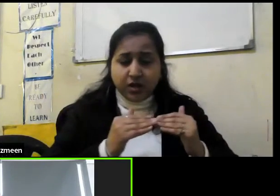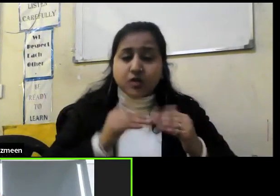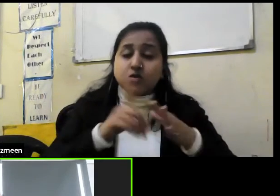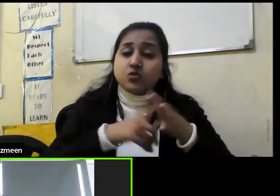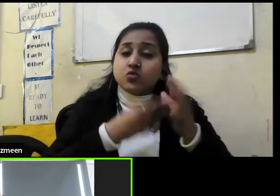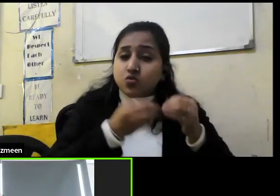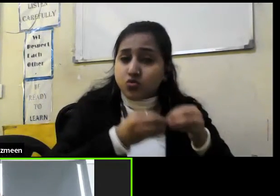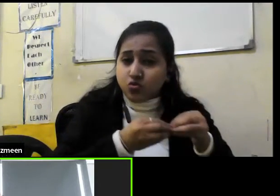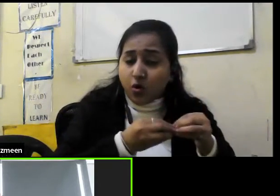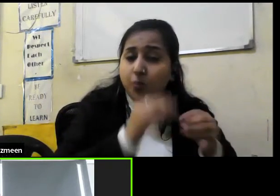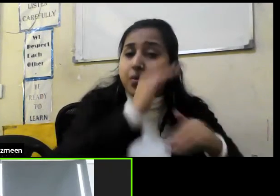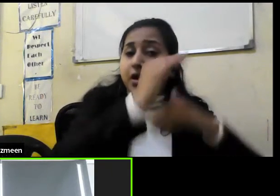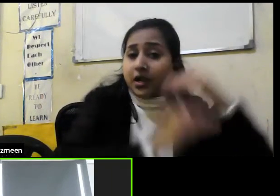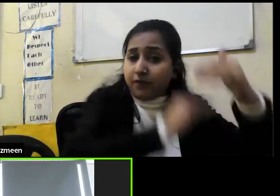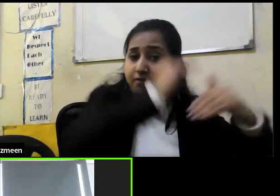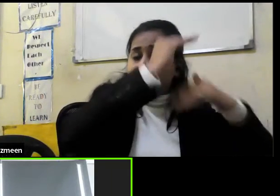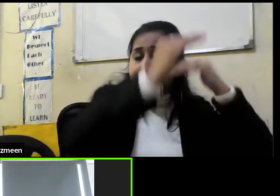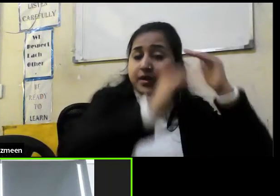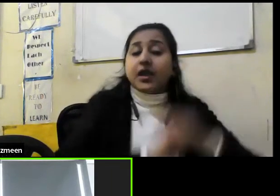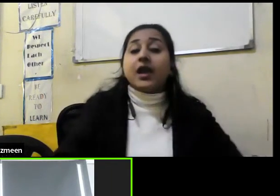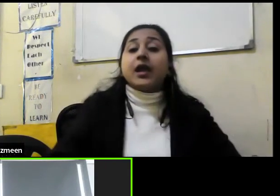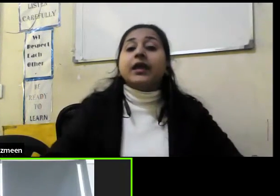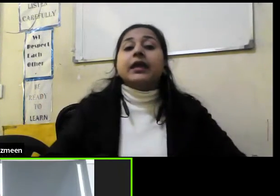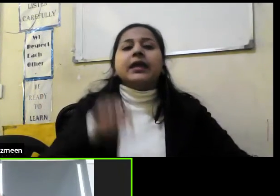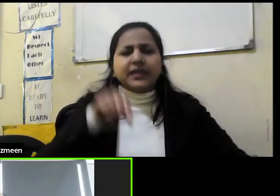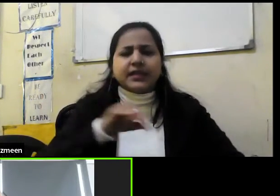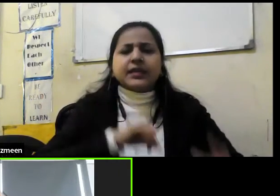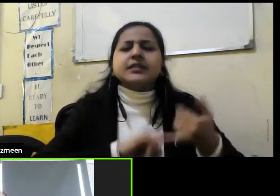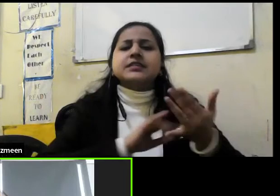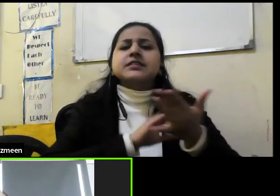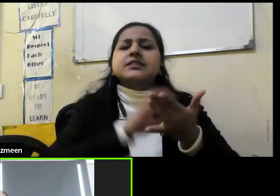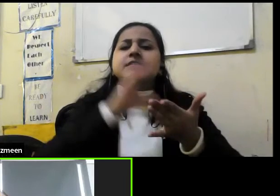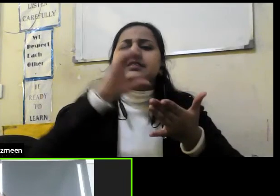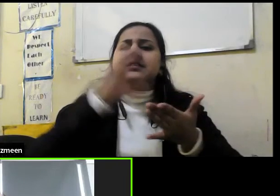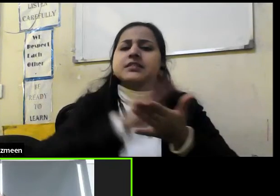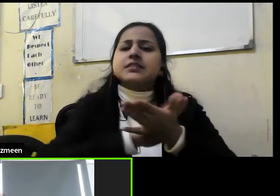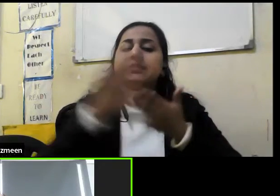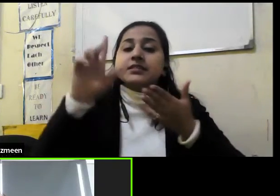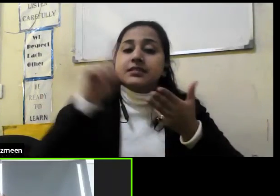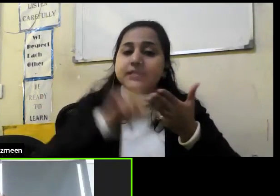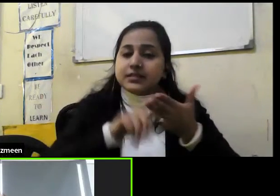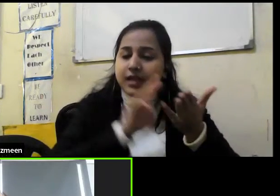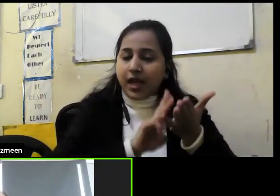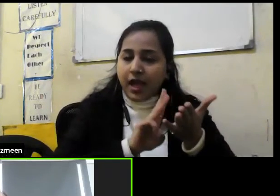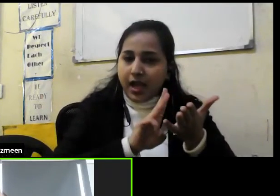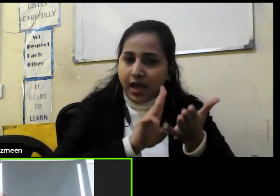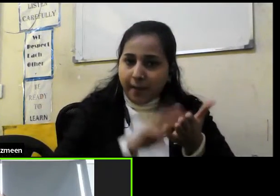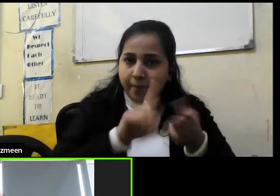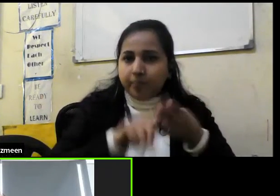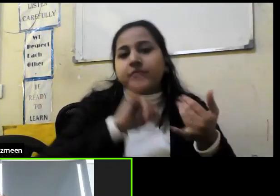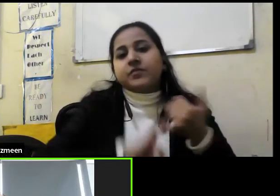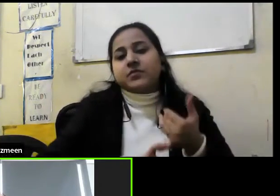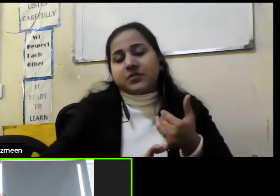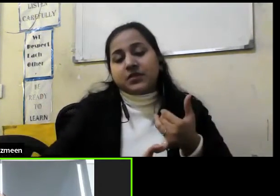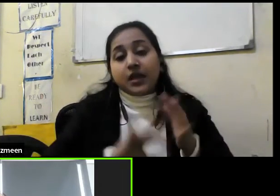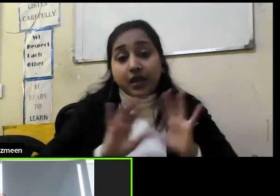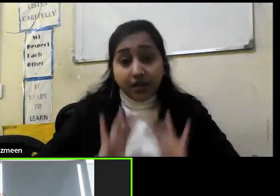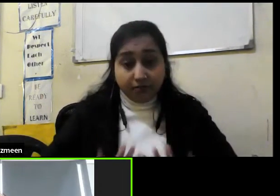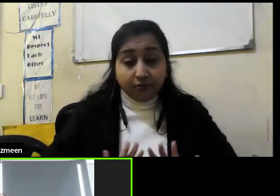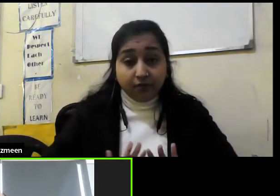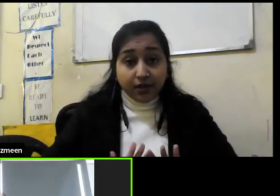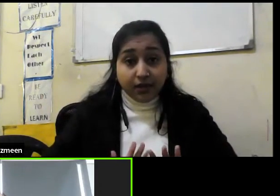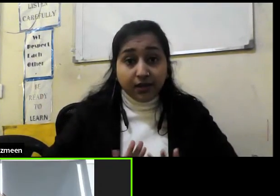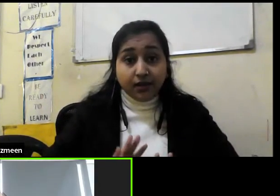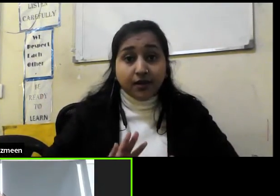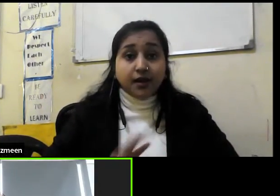and development. ये स्कीम है. हमारे पास करीबन 30 तारा टेक्नोलॉजिकल एप्लीकेशन फॉर